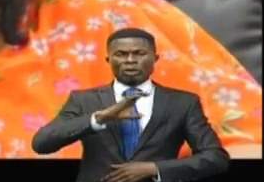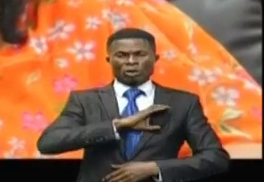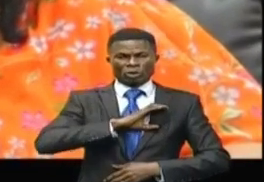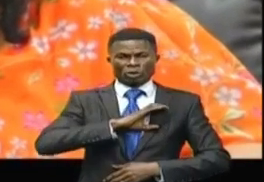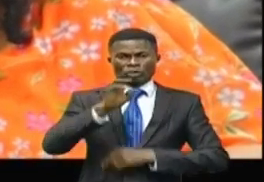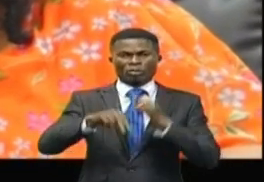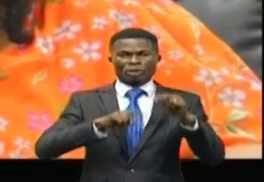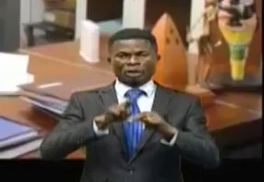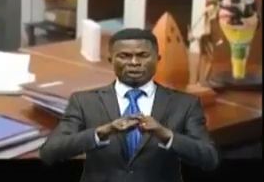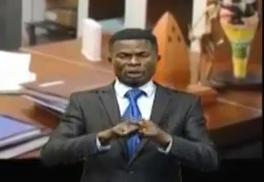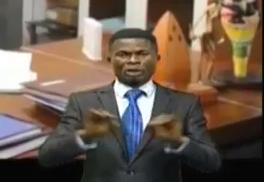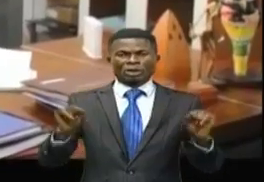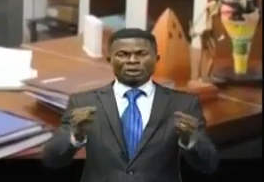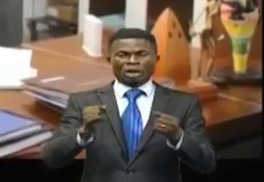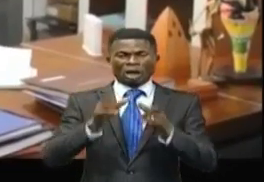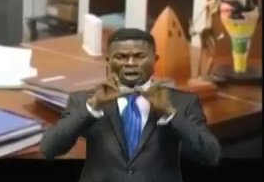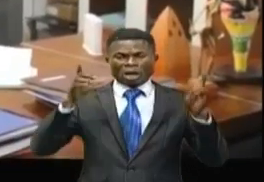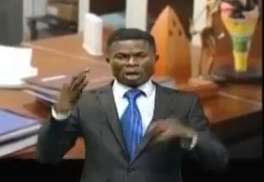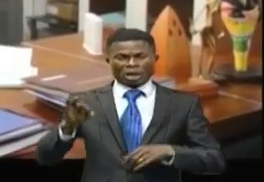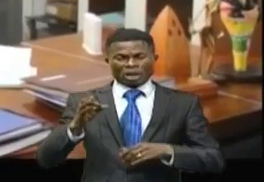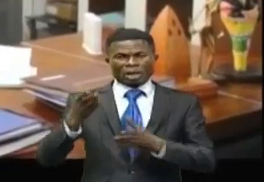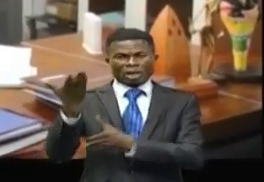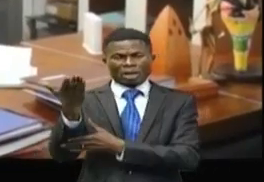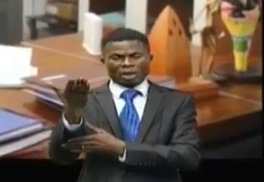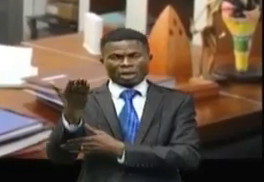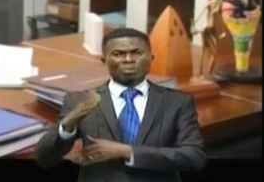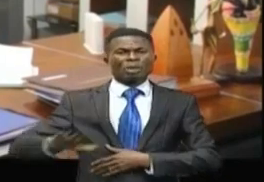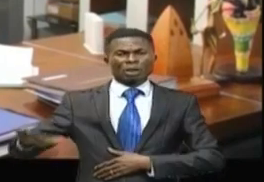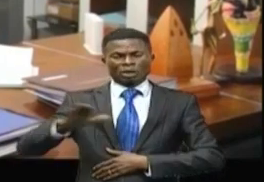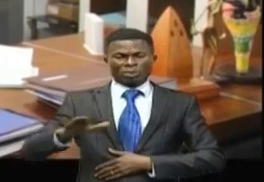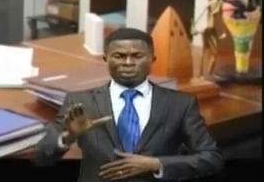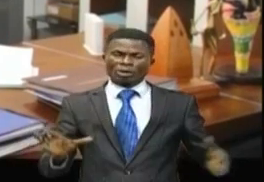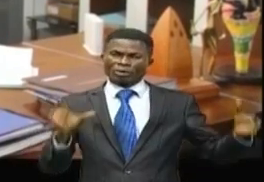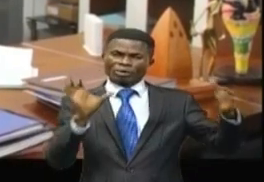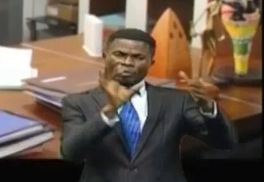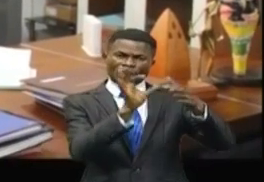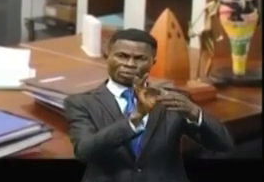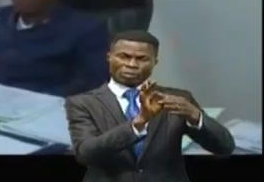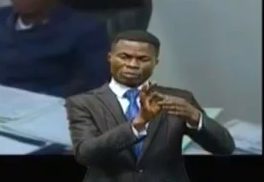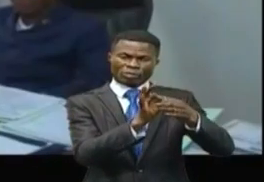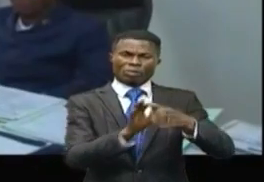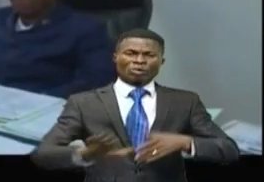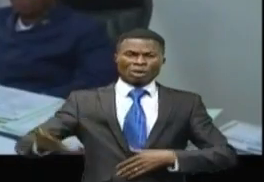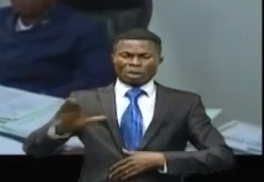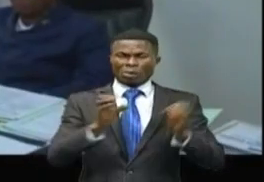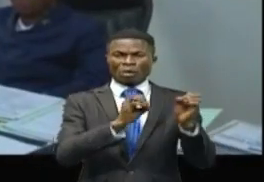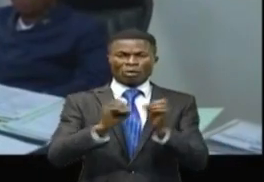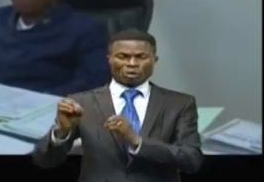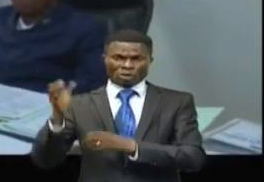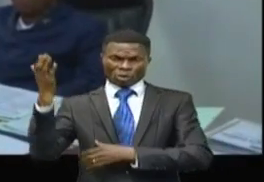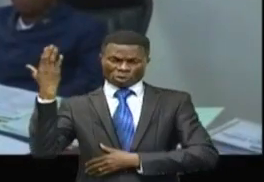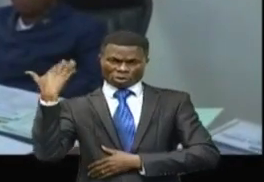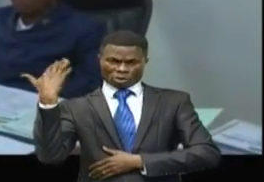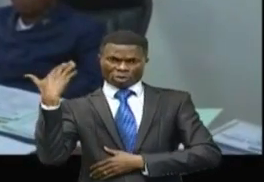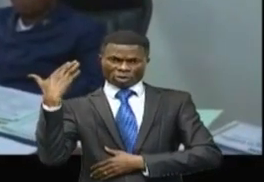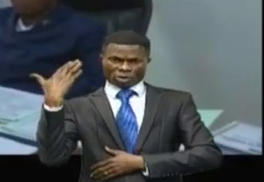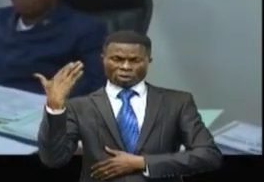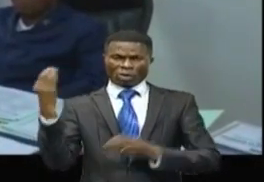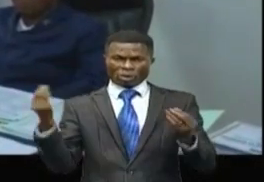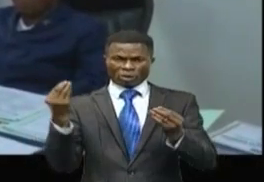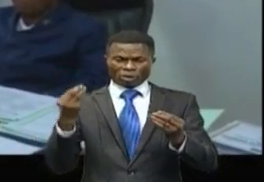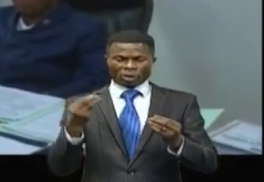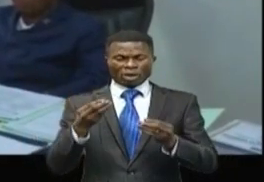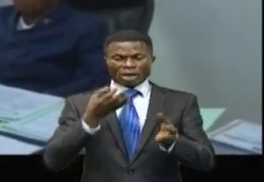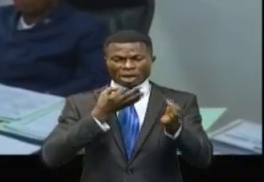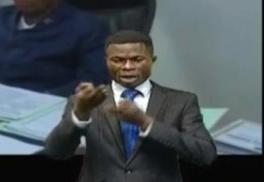francophonie qui oblige l'état qui accueille le jeu a collaboré avec l'état qui a organisé la dernière édition afin de partager